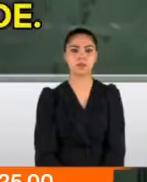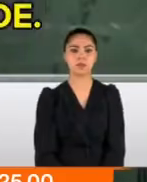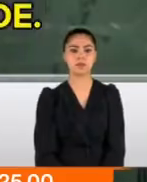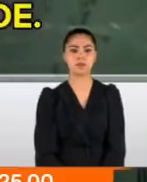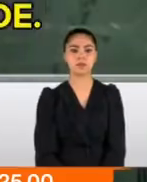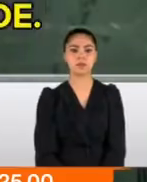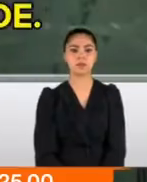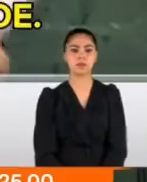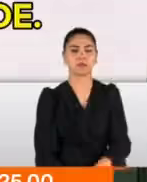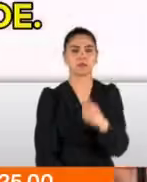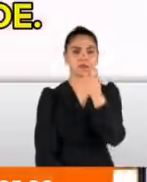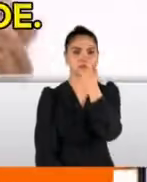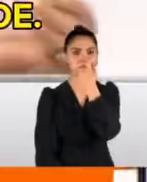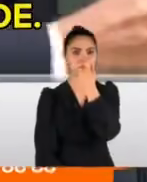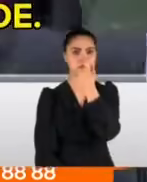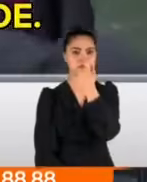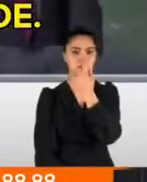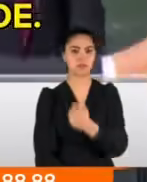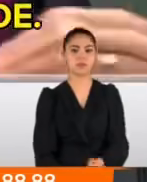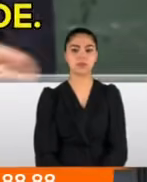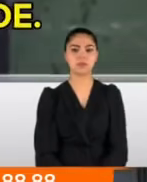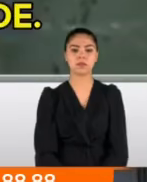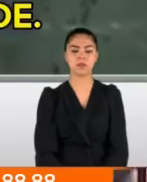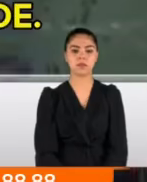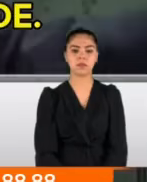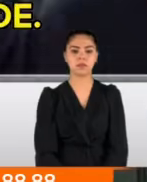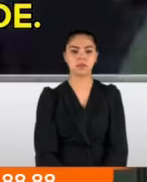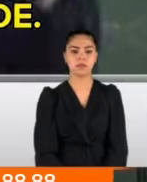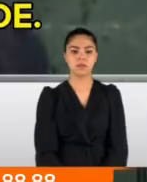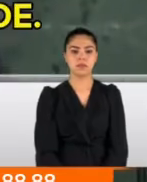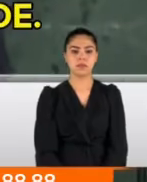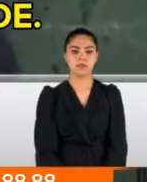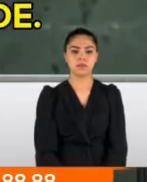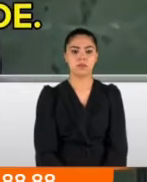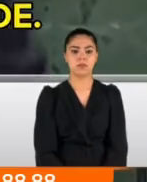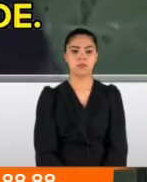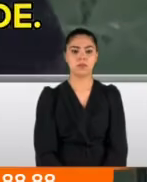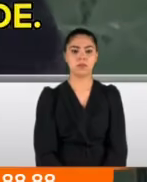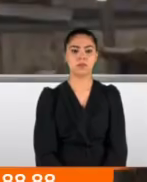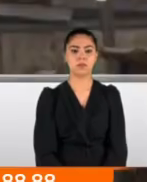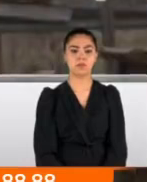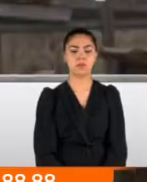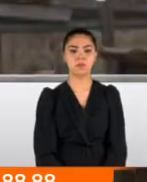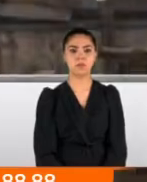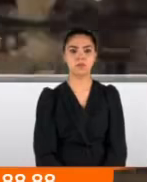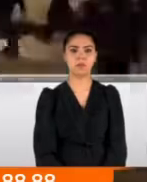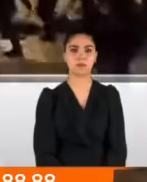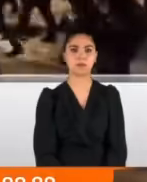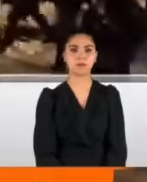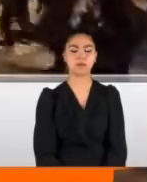duruyor mu Hayır oyunu şimdi de kanalına almalar gayret edeceğim